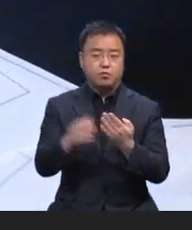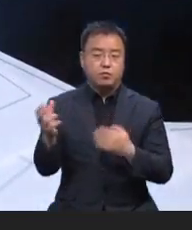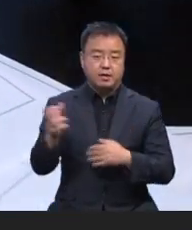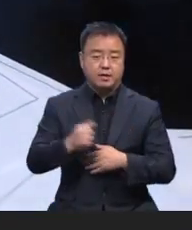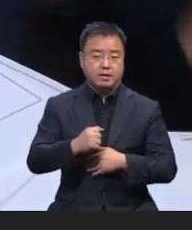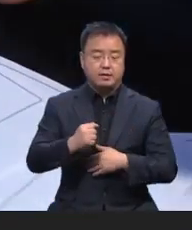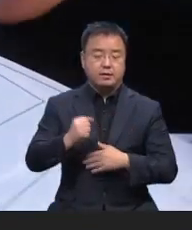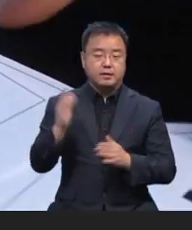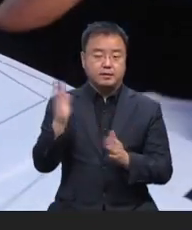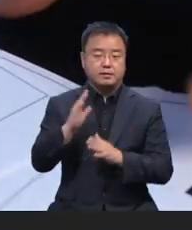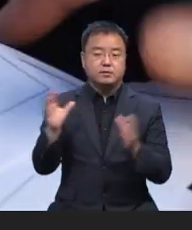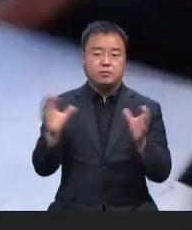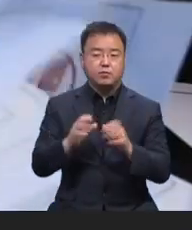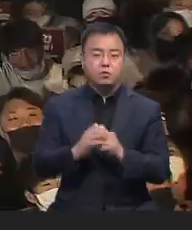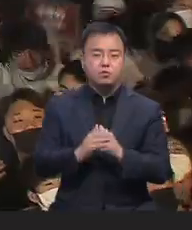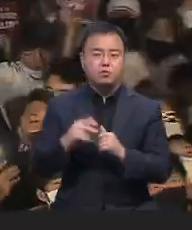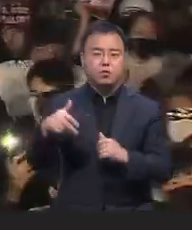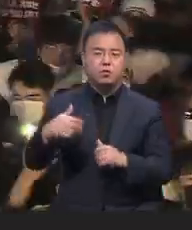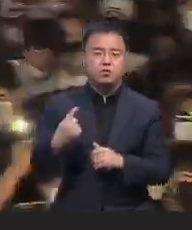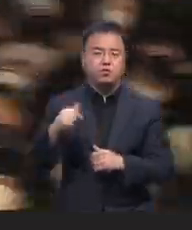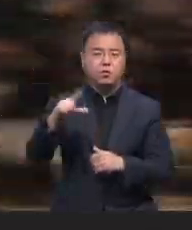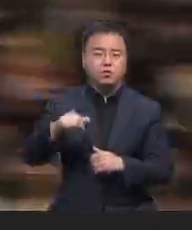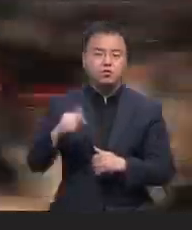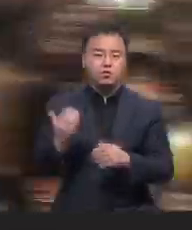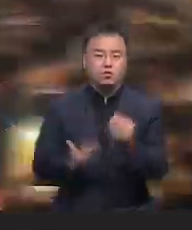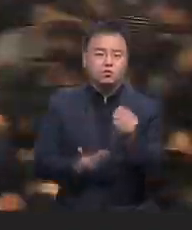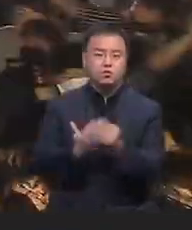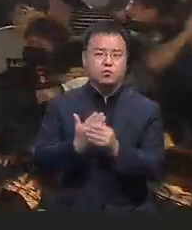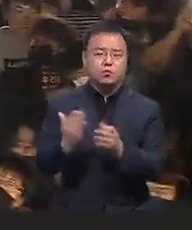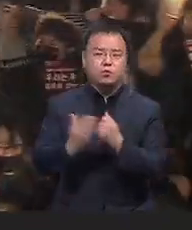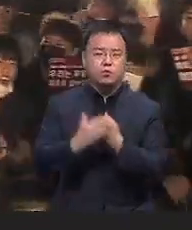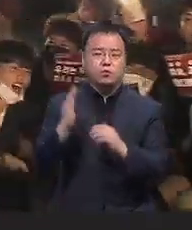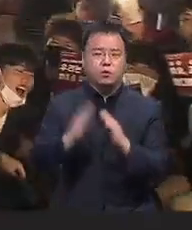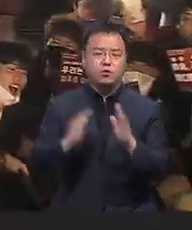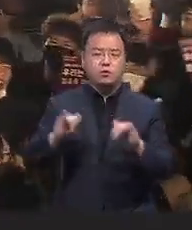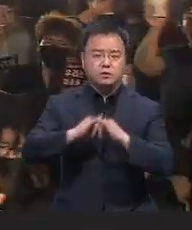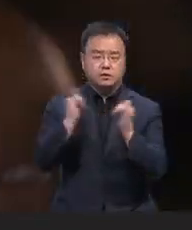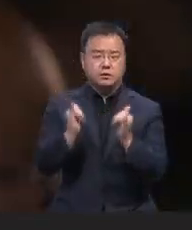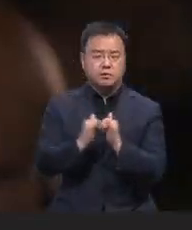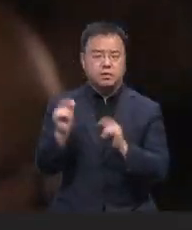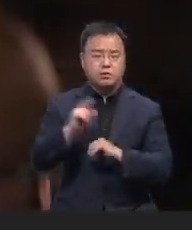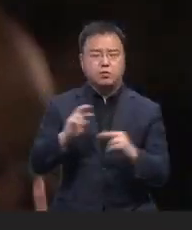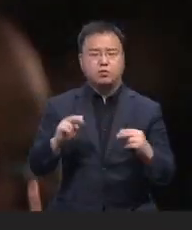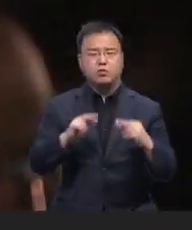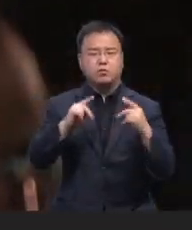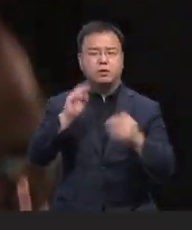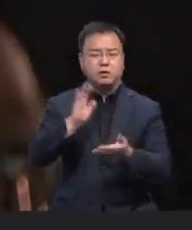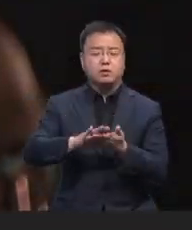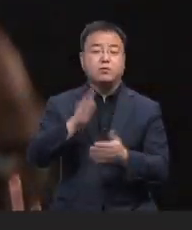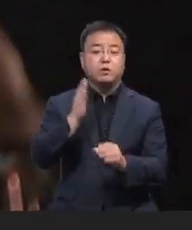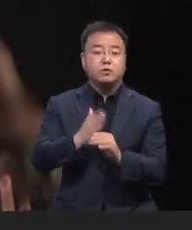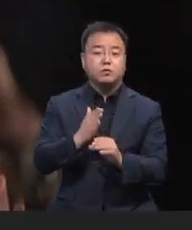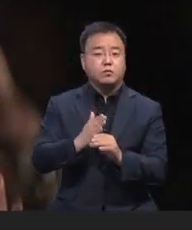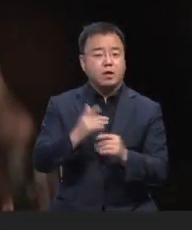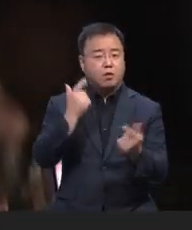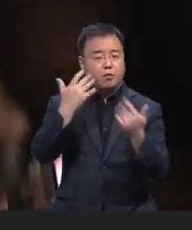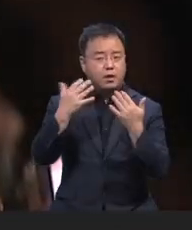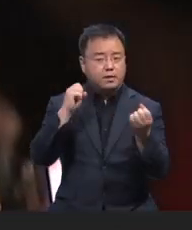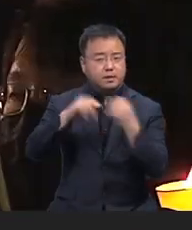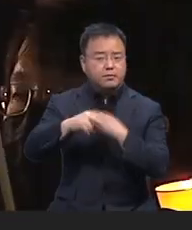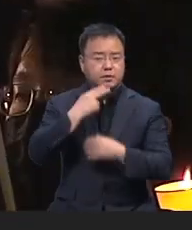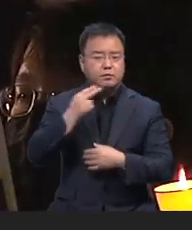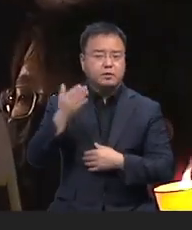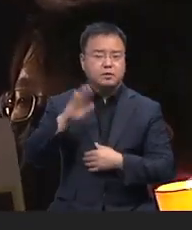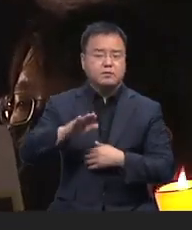이른바 조국 사태로 공정사회에 대한 논쟁이 뜨거웠던 한 해. 뚜렷한 답은 나오지 않았지만 그만큼 풀어야 할